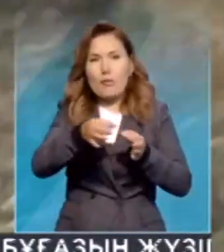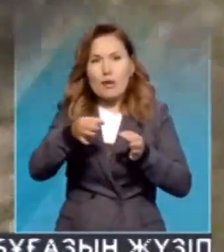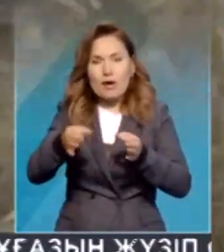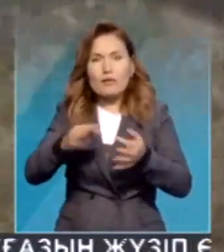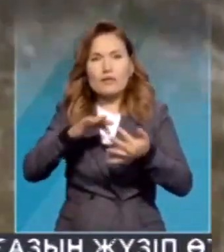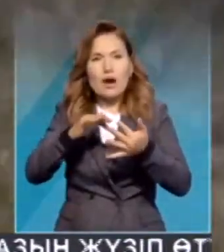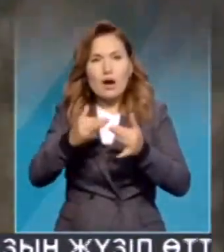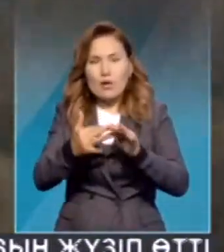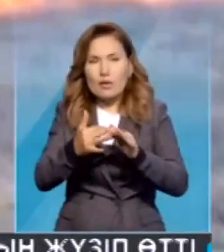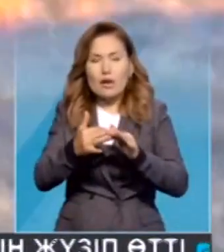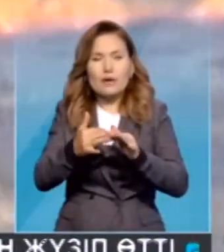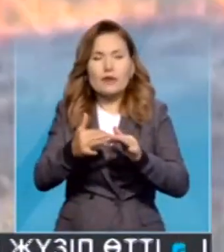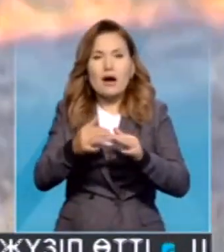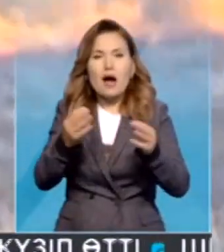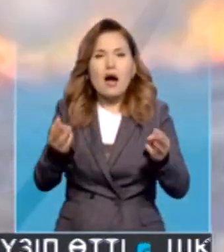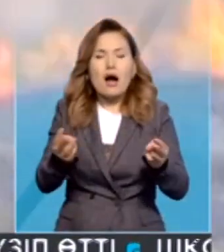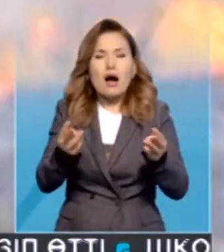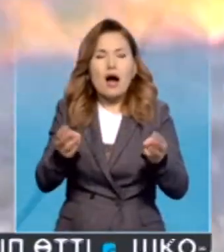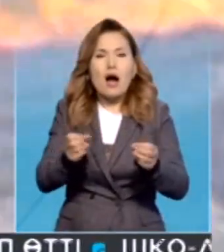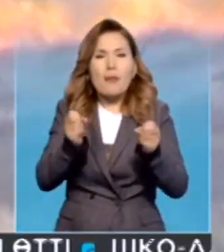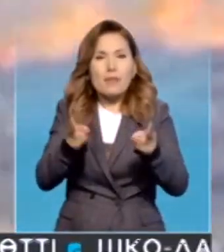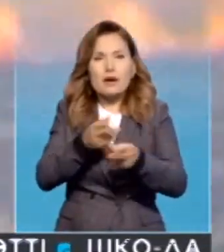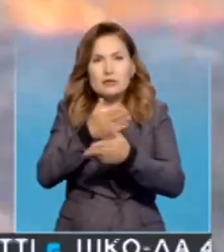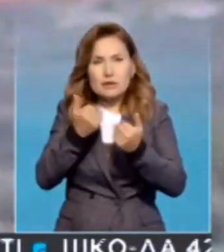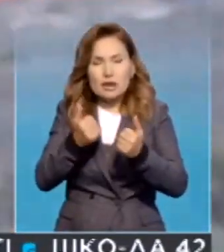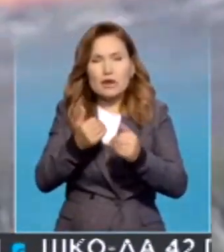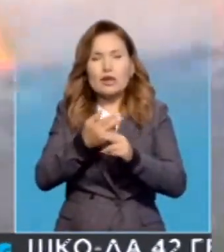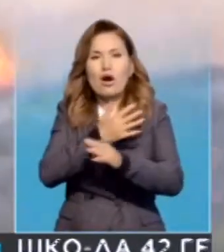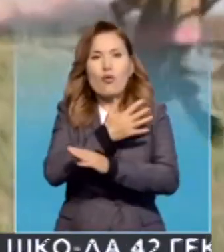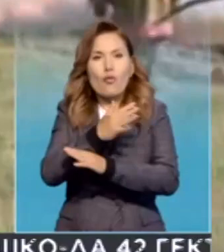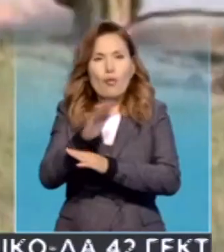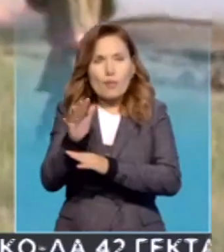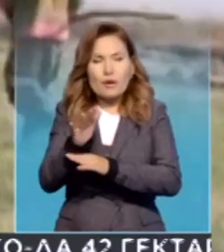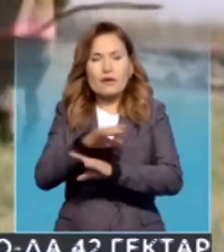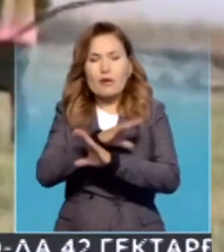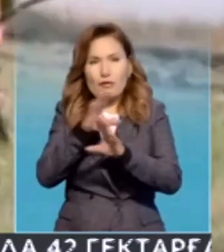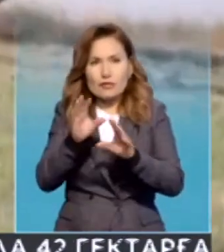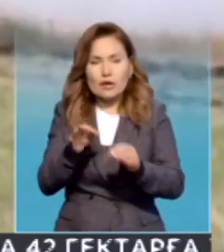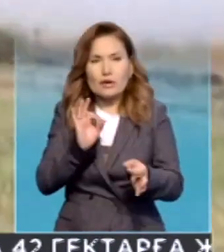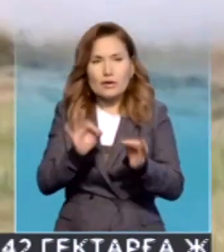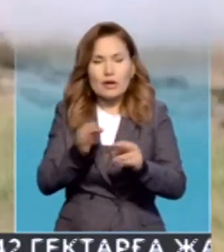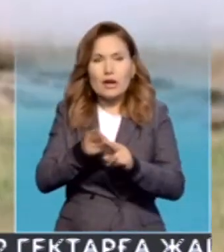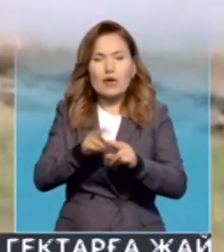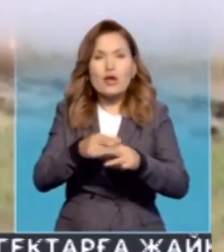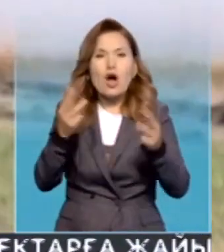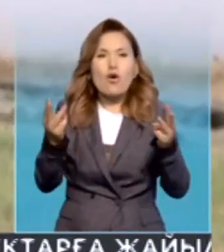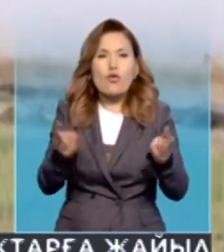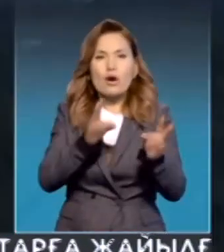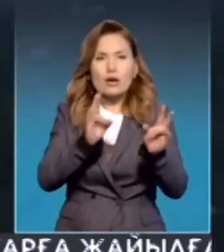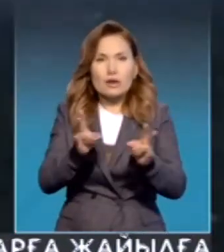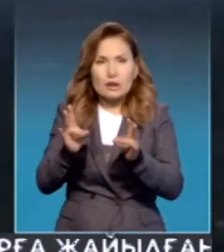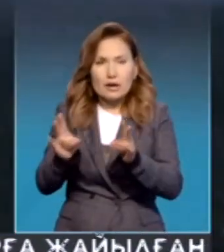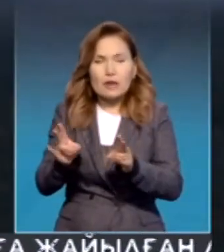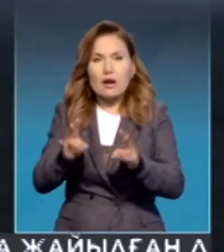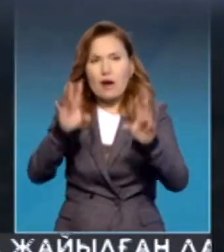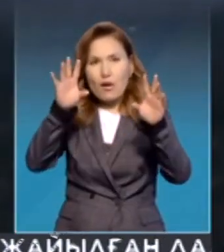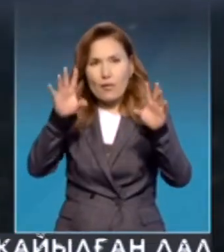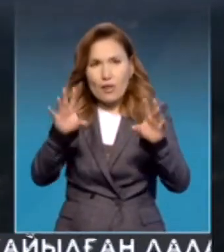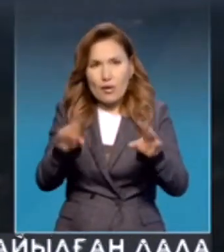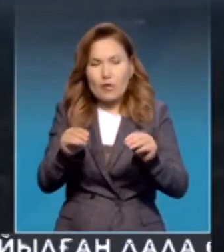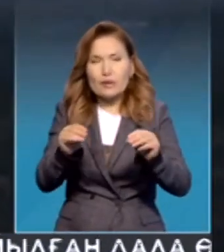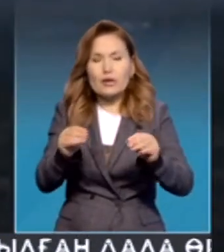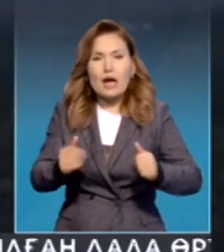қауіп төніп тұрған жоқ. Орман да аман. Ал төтенше жағдайлар департаментінің мамандары бүгін алапат өрттің беті қайтқанын